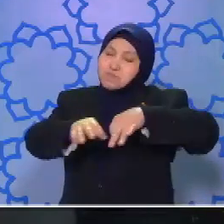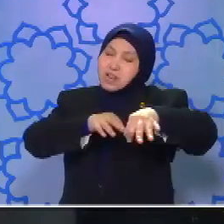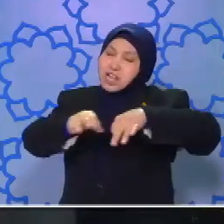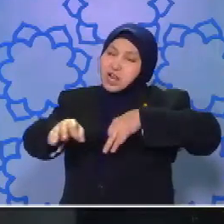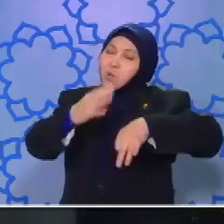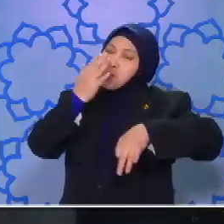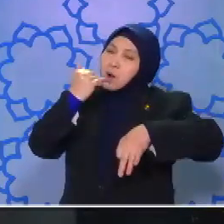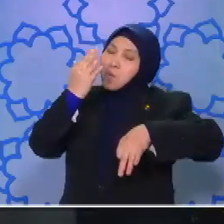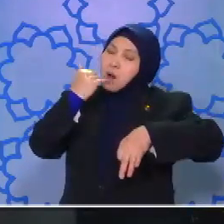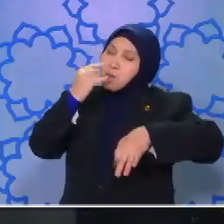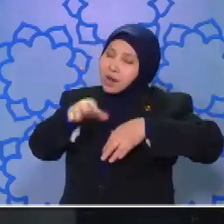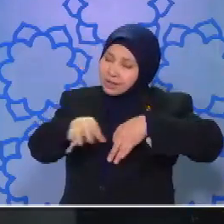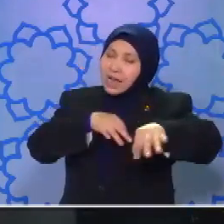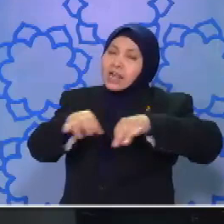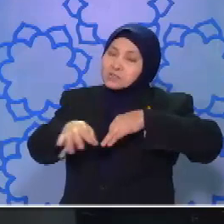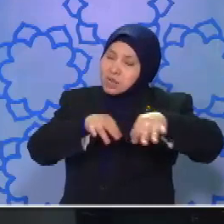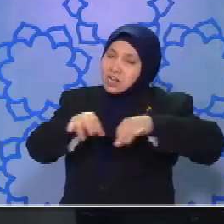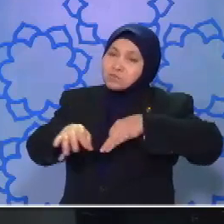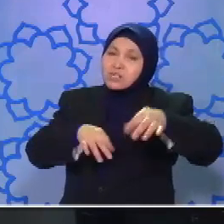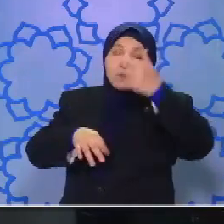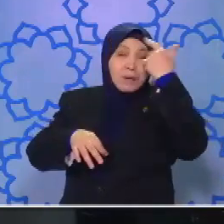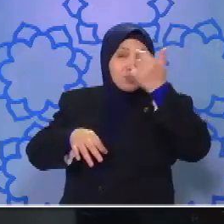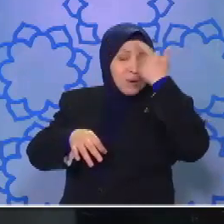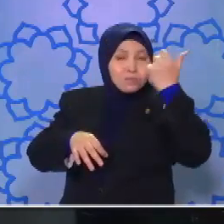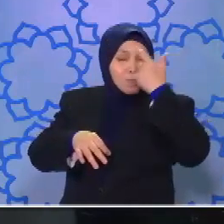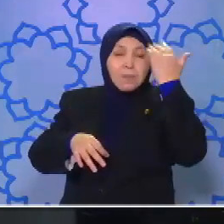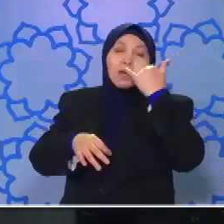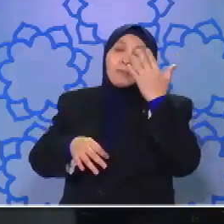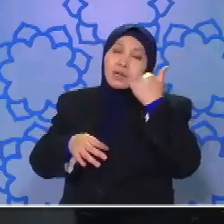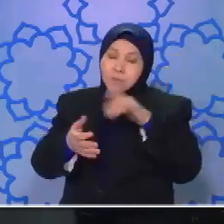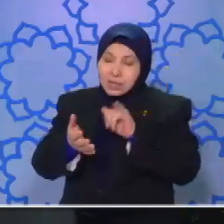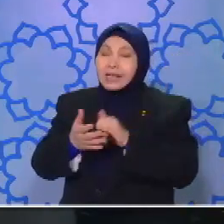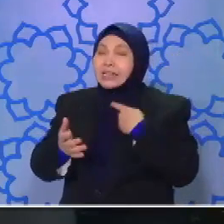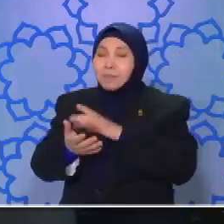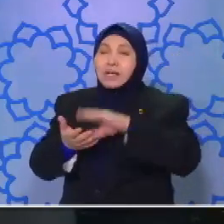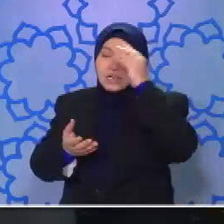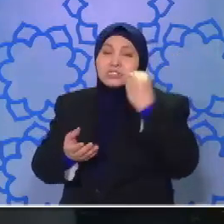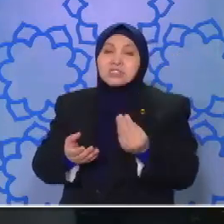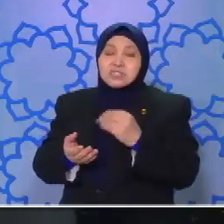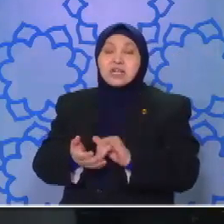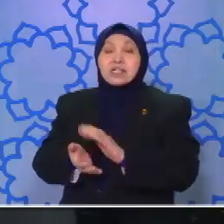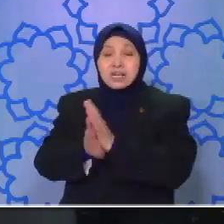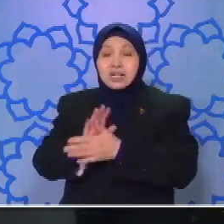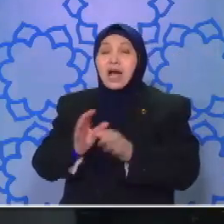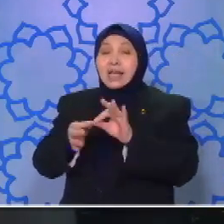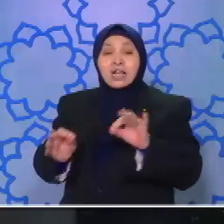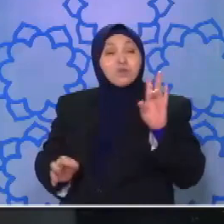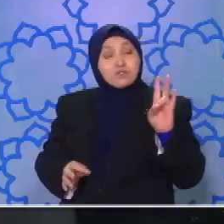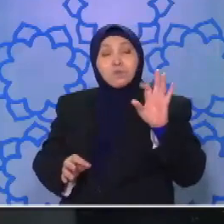yang sesuai mengikut Nabi Khidir. Kita belajar sikit-sikit, Ustaz. Kan? Okay, InsyaAllah. InsyaAllah. Baik, ayat